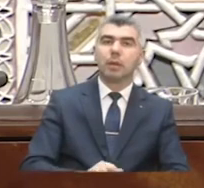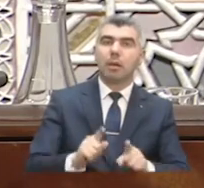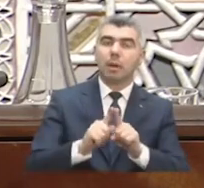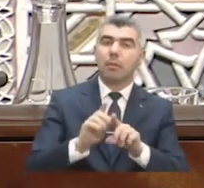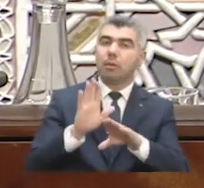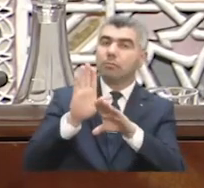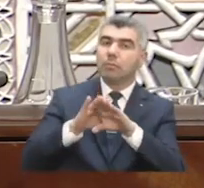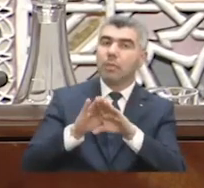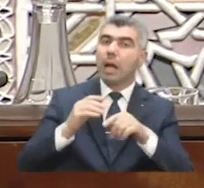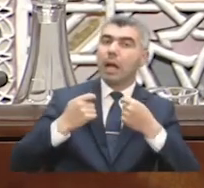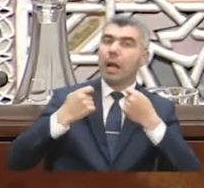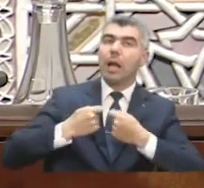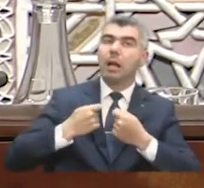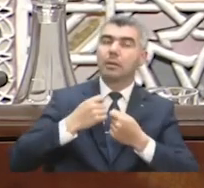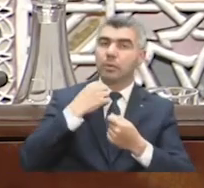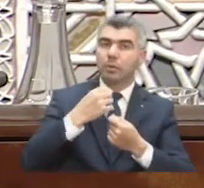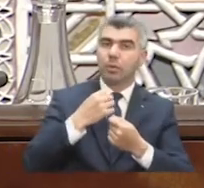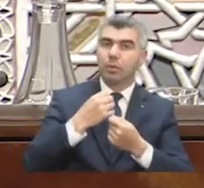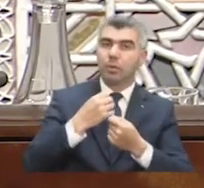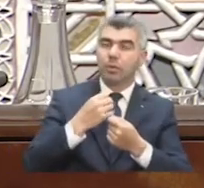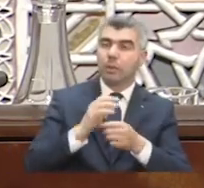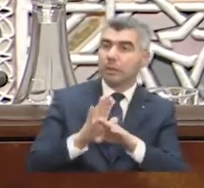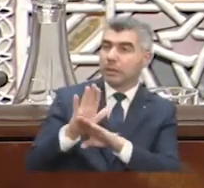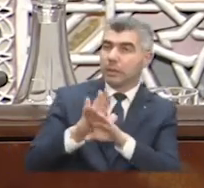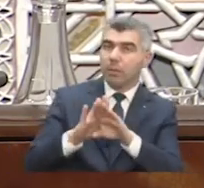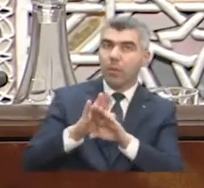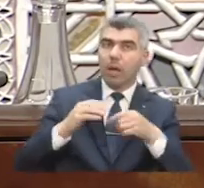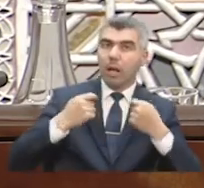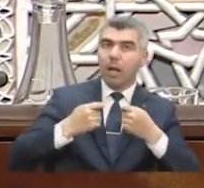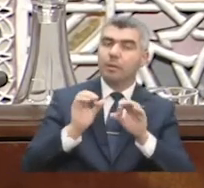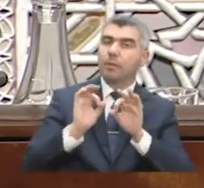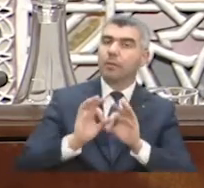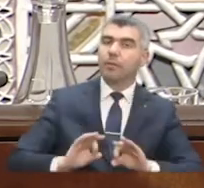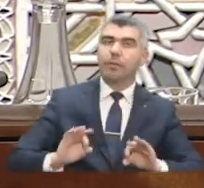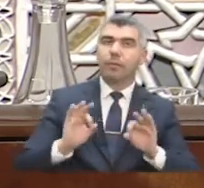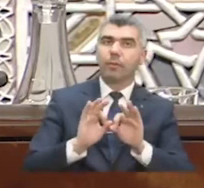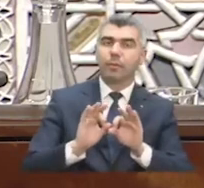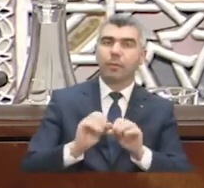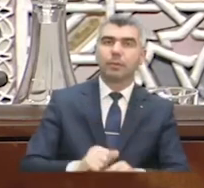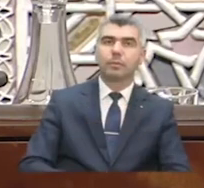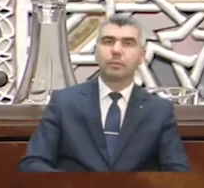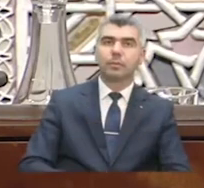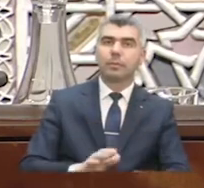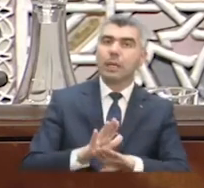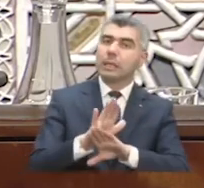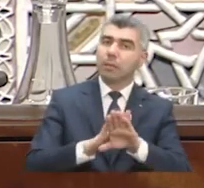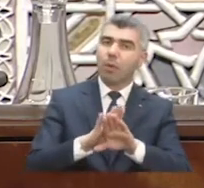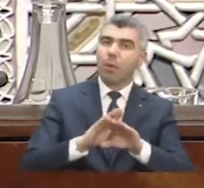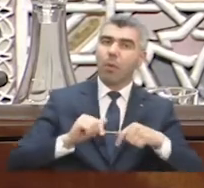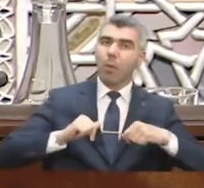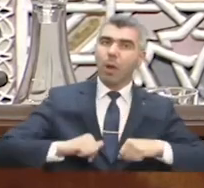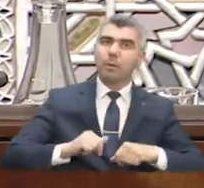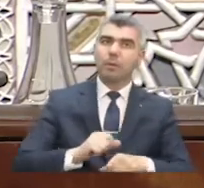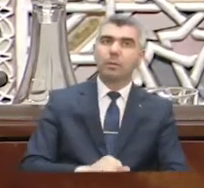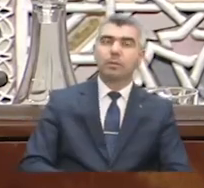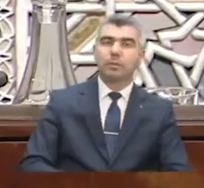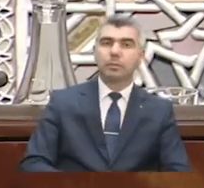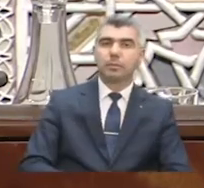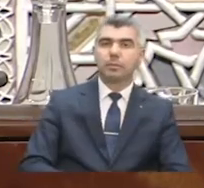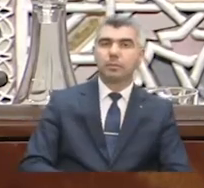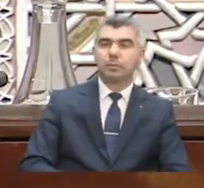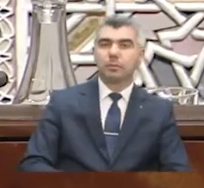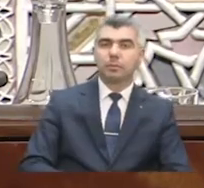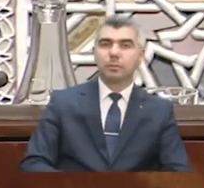بإذن الرئيس. لم يطلب لي إذن. تفضلوا واعتذر، اعتذر، انا اطبق القانون،